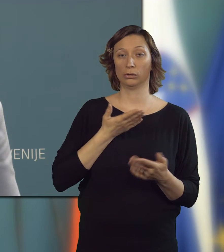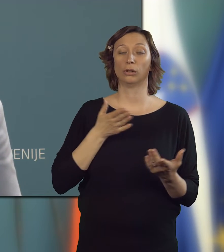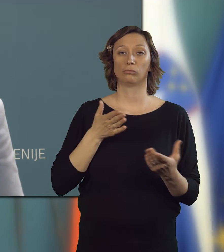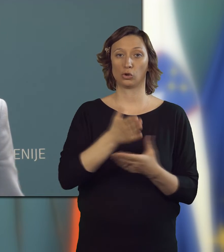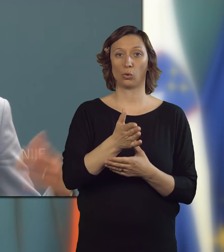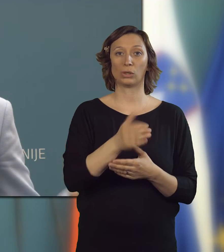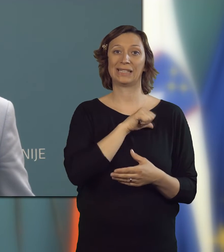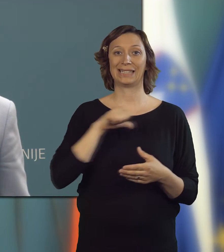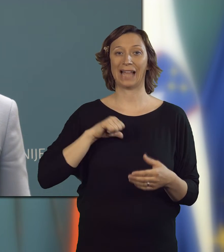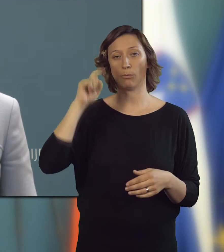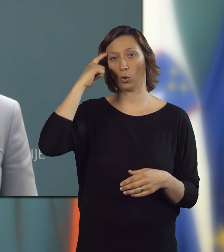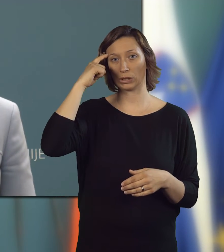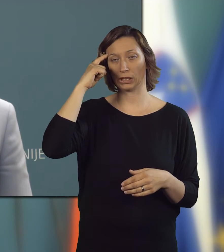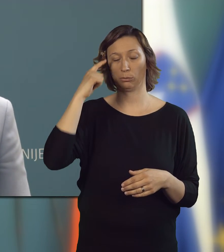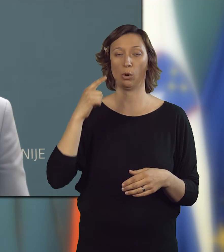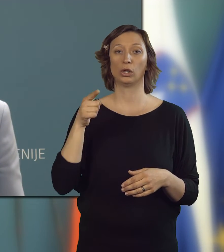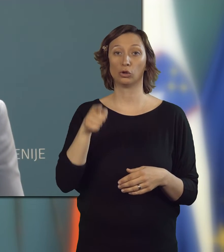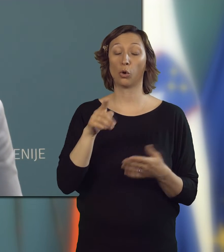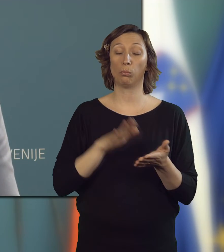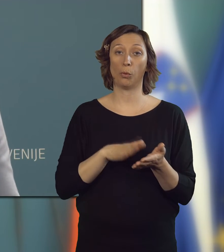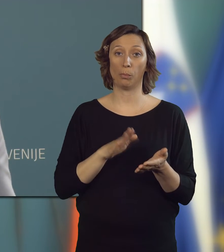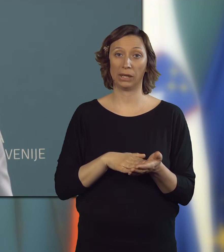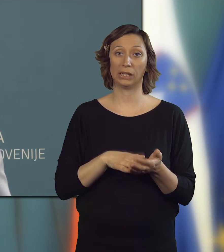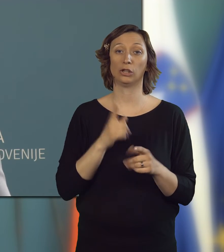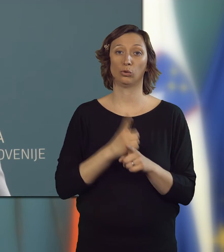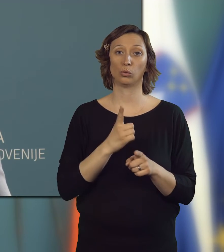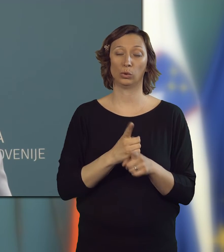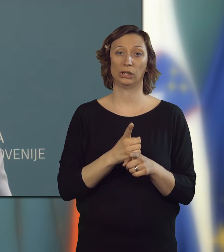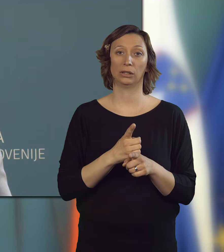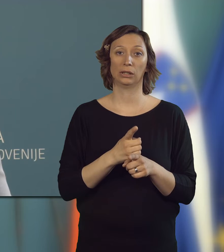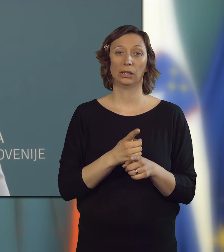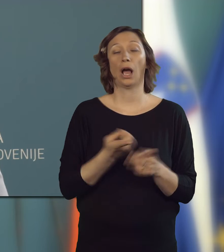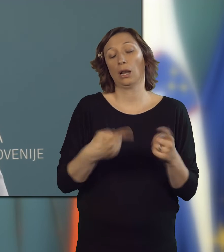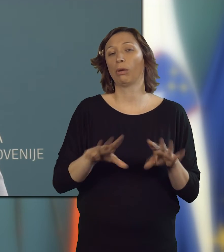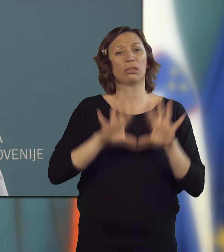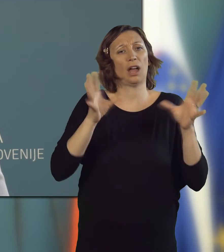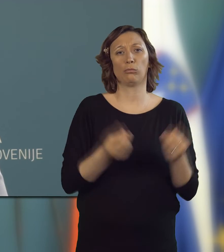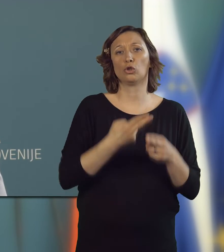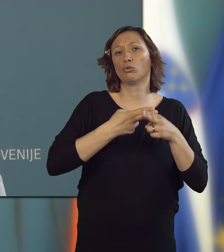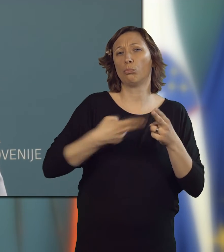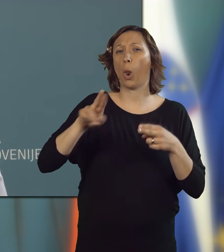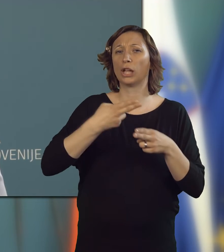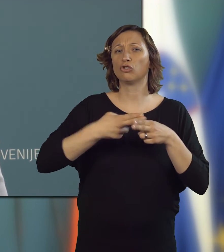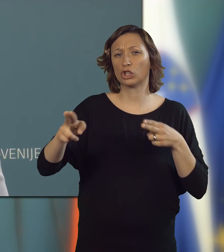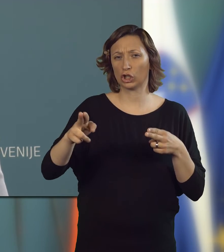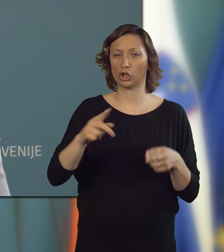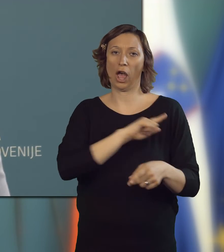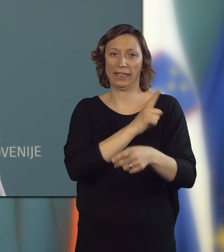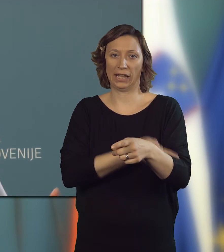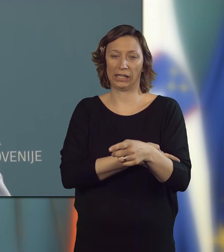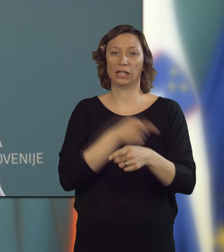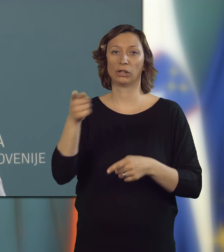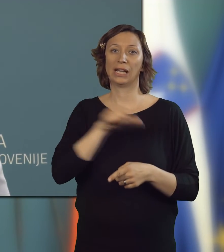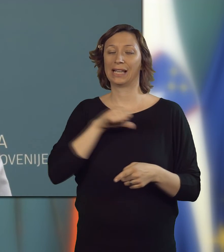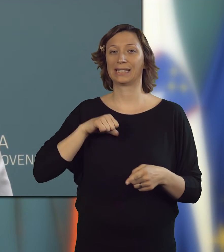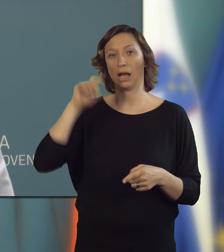dobivalo skozi samooskrbo, ker to pomeni tudi ali pa predvsem čistejšo energijo,